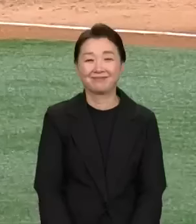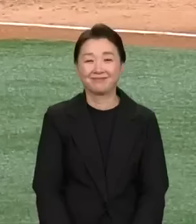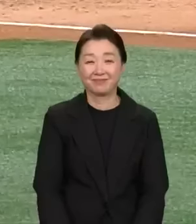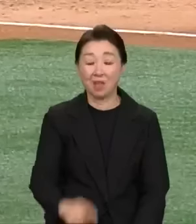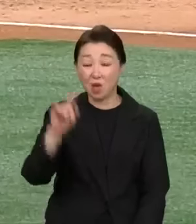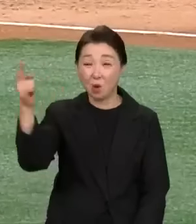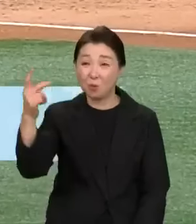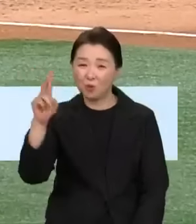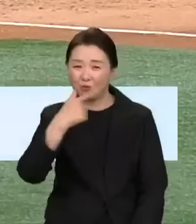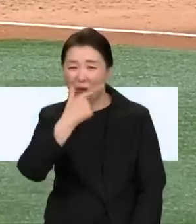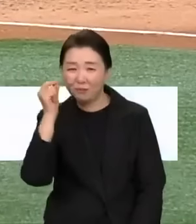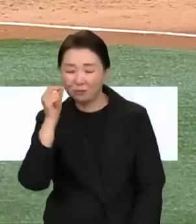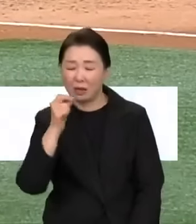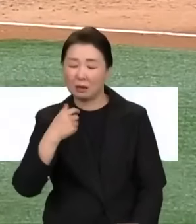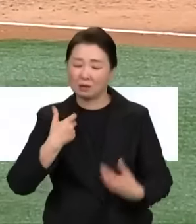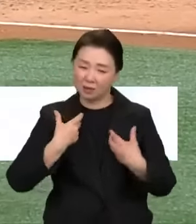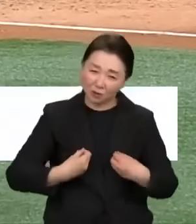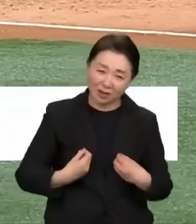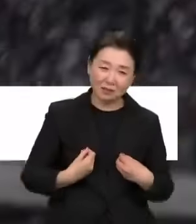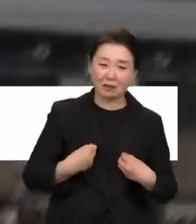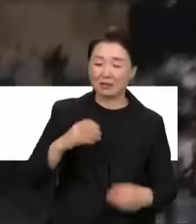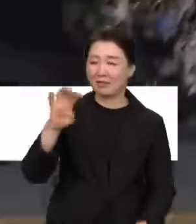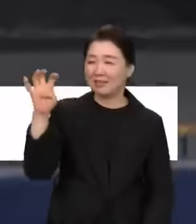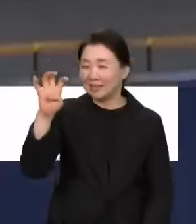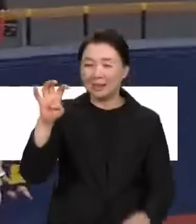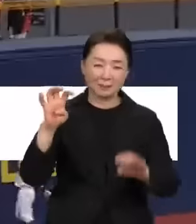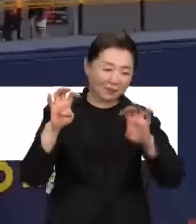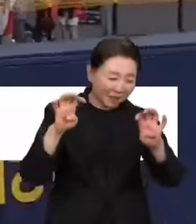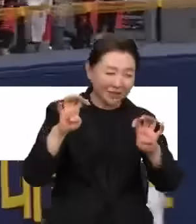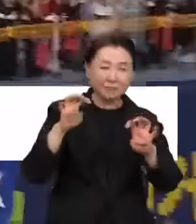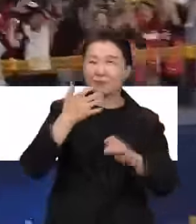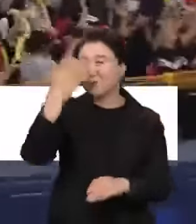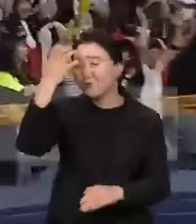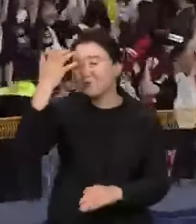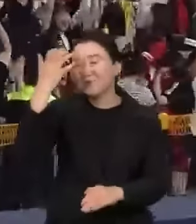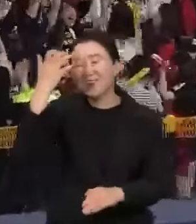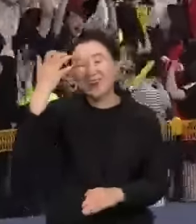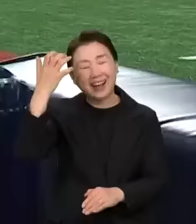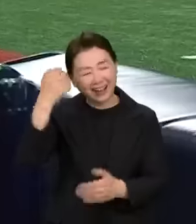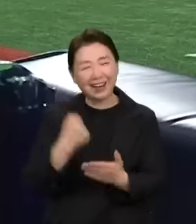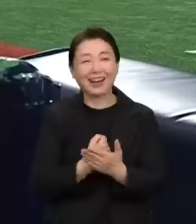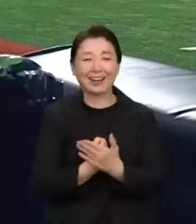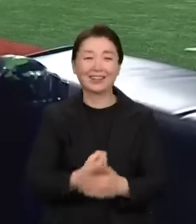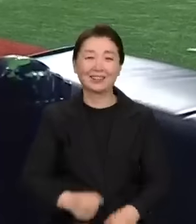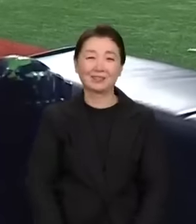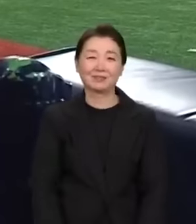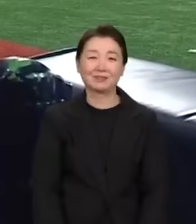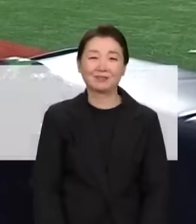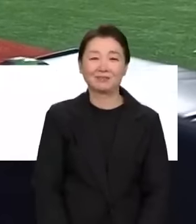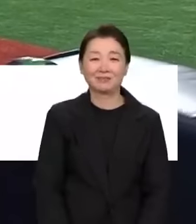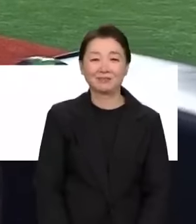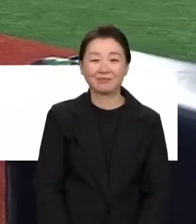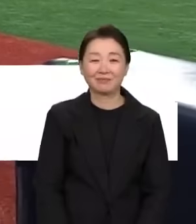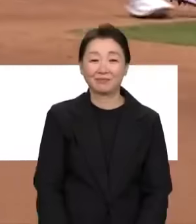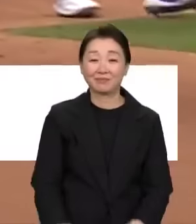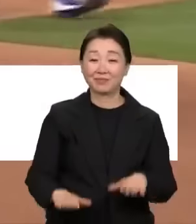홈런 두 개가 모자라 좌절했던 40홈런 40도루에 대한 꿈을 숨기지 않았습니다. 일단은